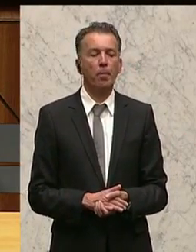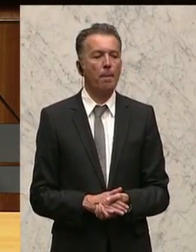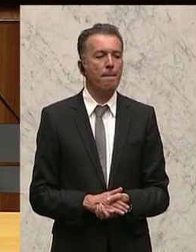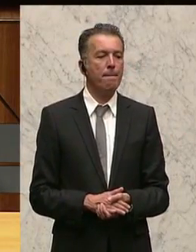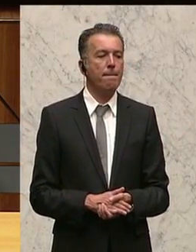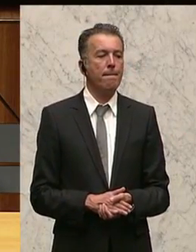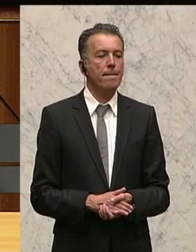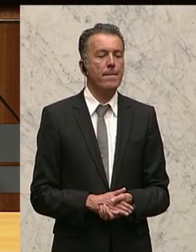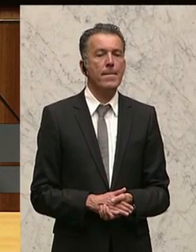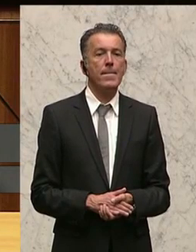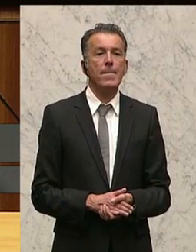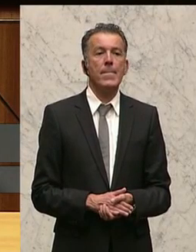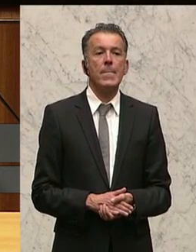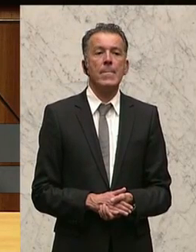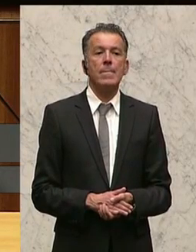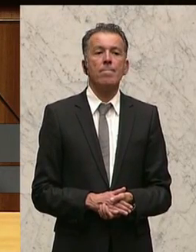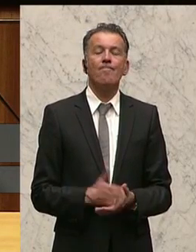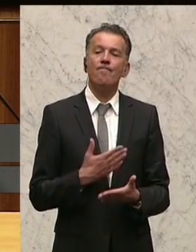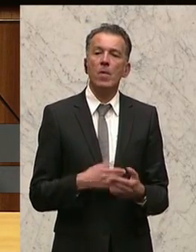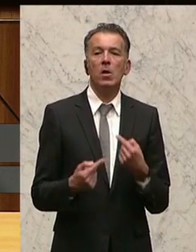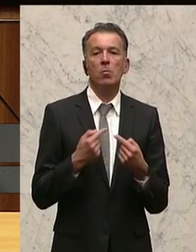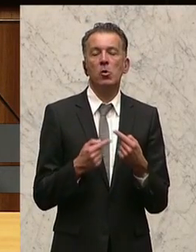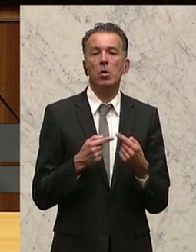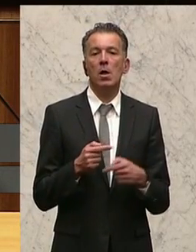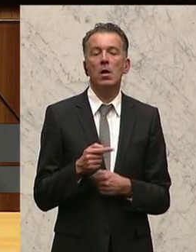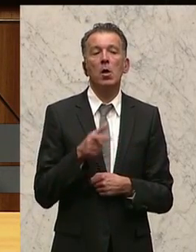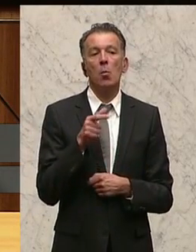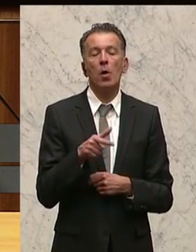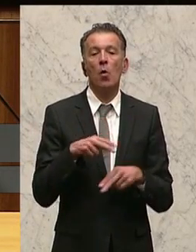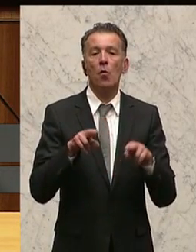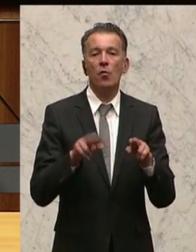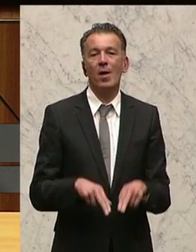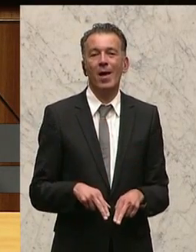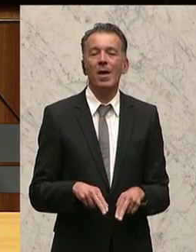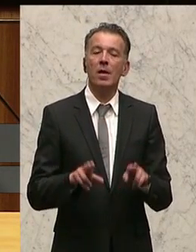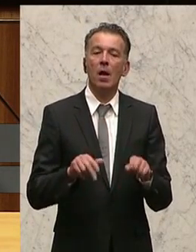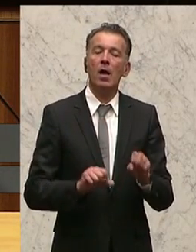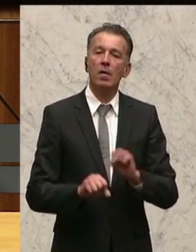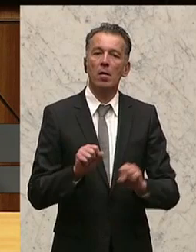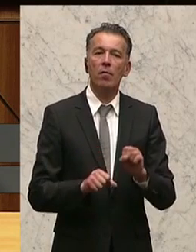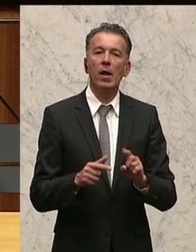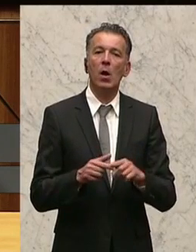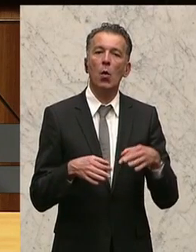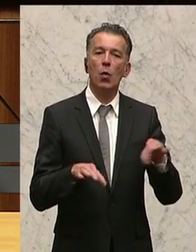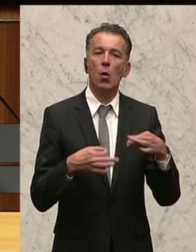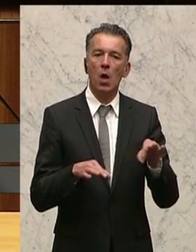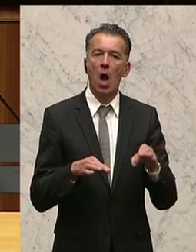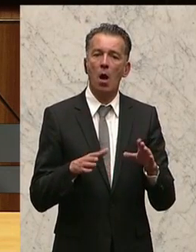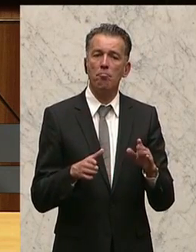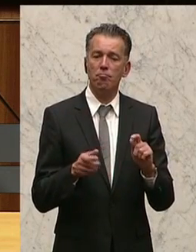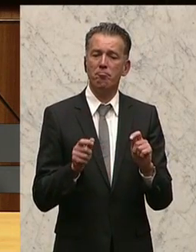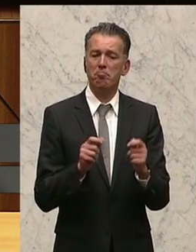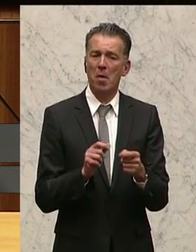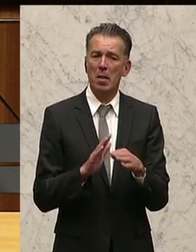Auch ich möchte über die Änderung des Berufsrechts für Rechtsanwälte und Notare sprechen. Vorerst einmal ist es gut, dass wir